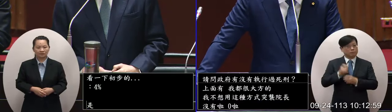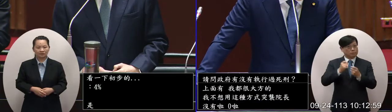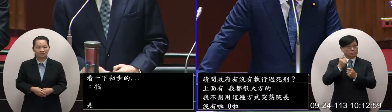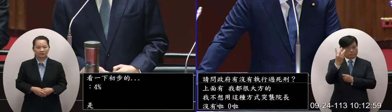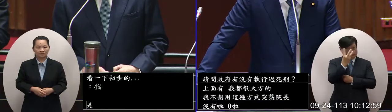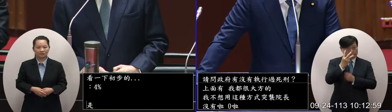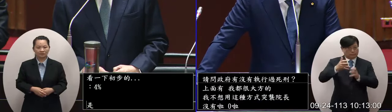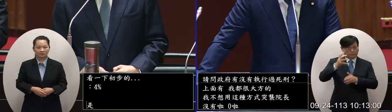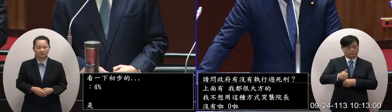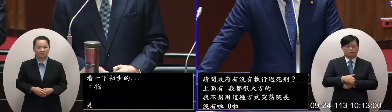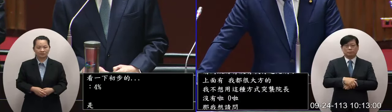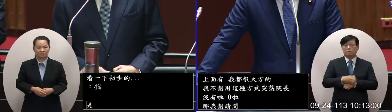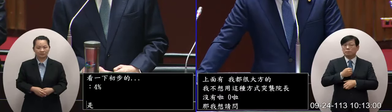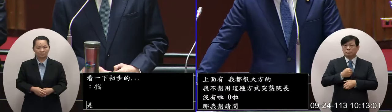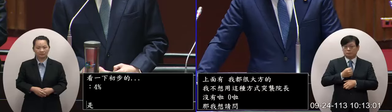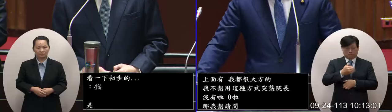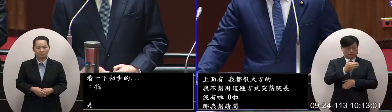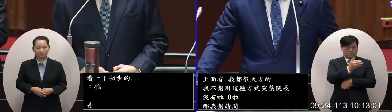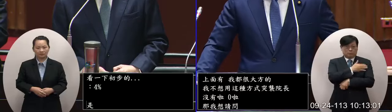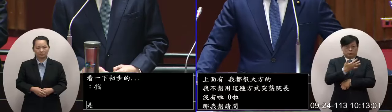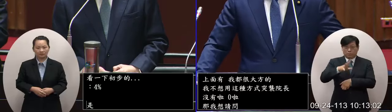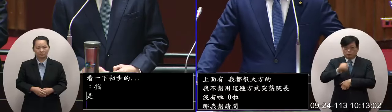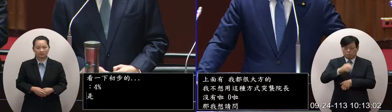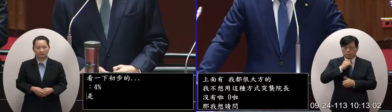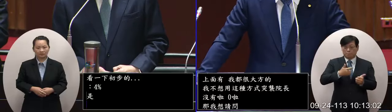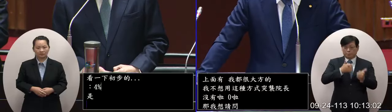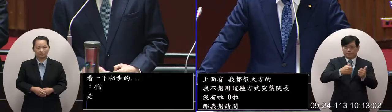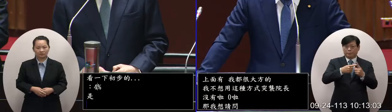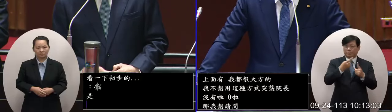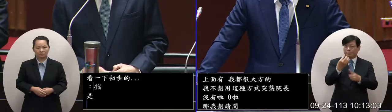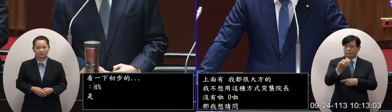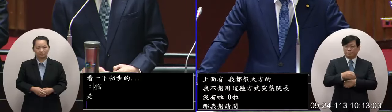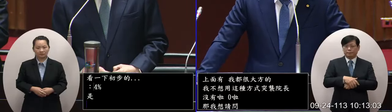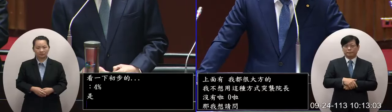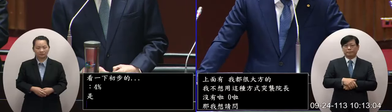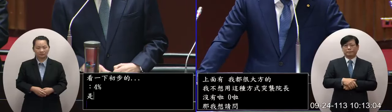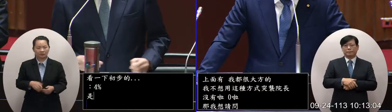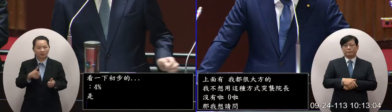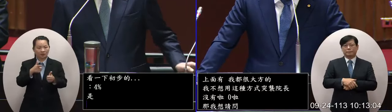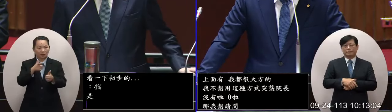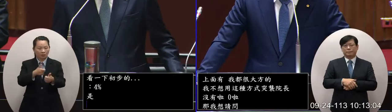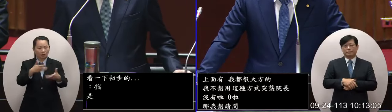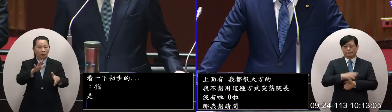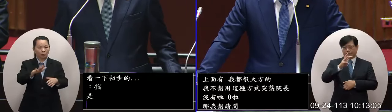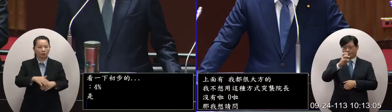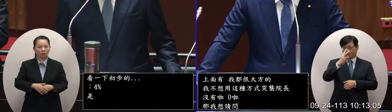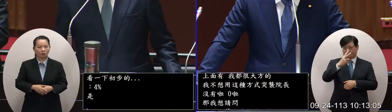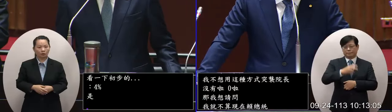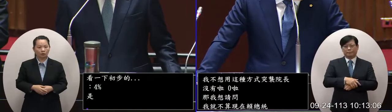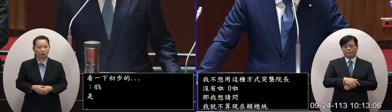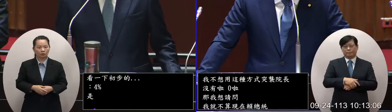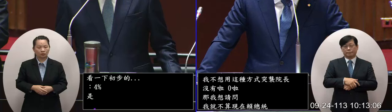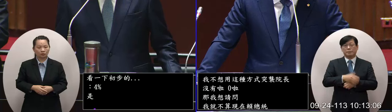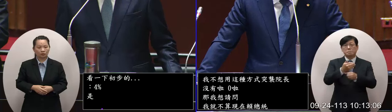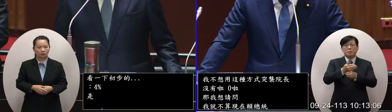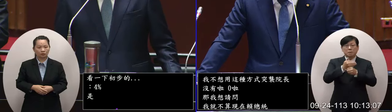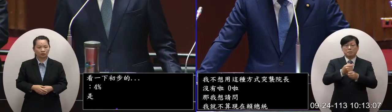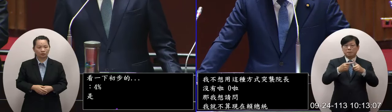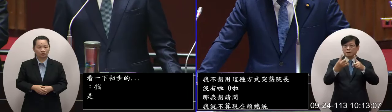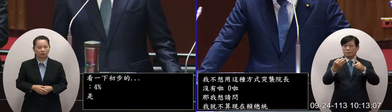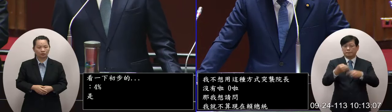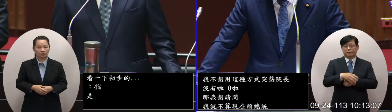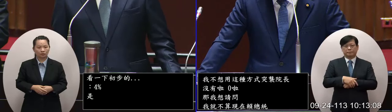3位总统你知道陈水扁任内执行多少个死刑吗？ 那有执行过？ 32个。马英九任内多